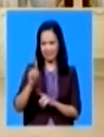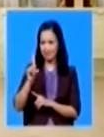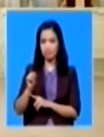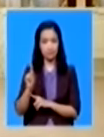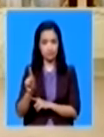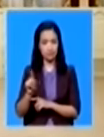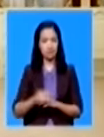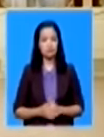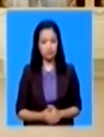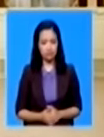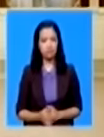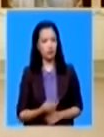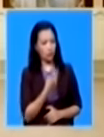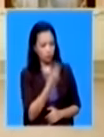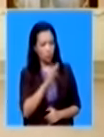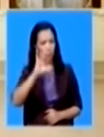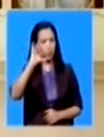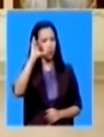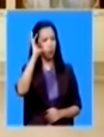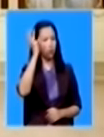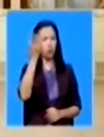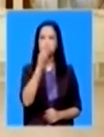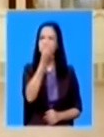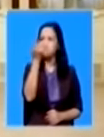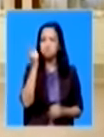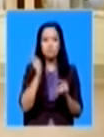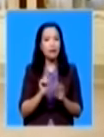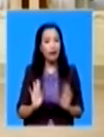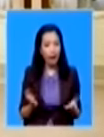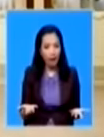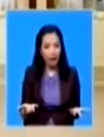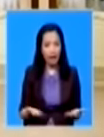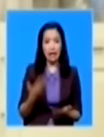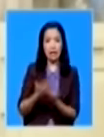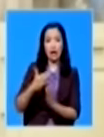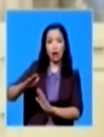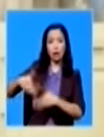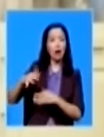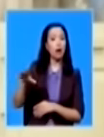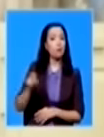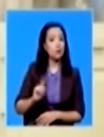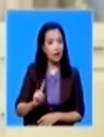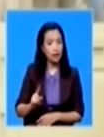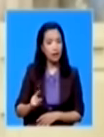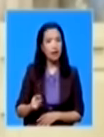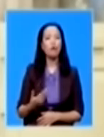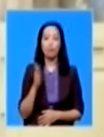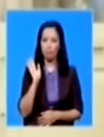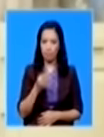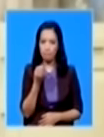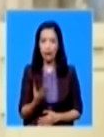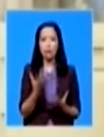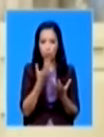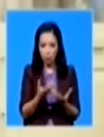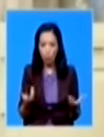ว่าโลกเขาเป็นยังไงนะวันนี้โลกเขาเป็นยังไงเข้มแข็งอย่างไรรายได้ประเทศเขามาจากไหนส่วนใหญ่เขามาจากผลิตผลผลิต